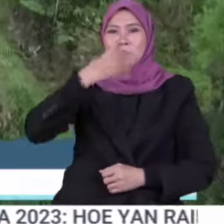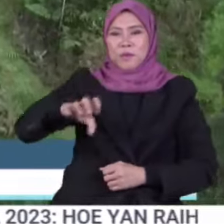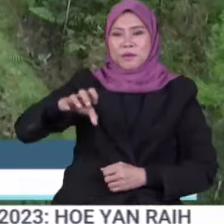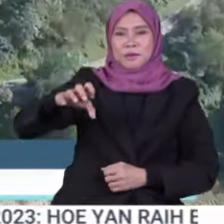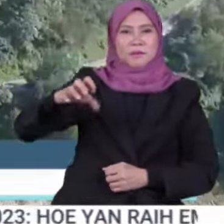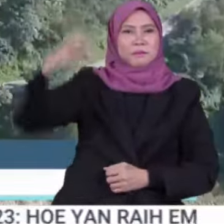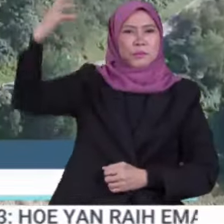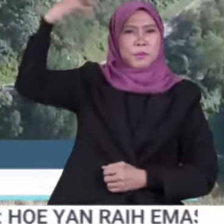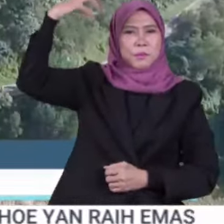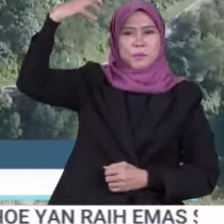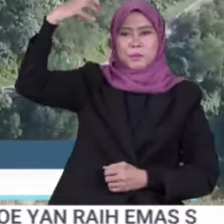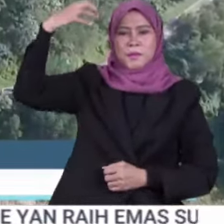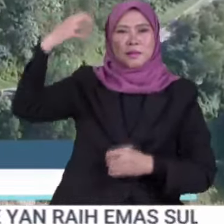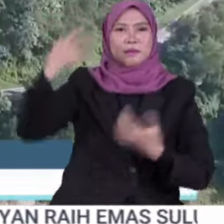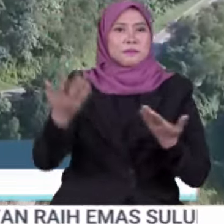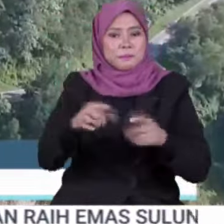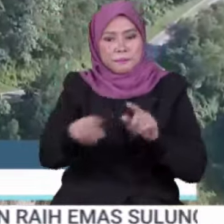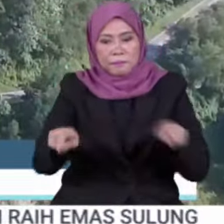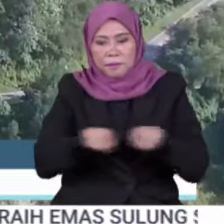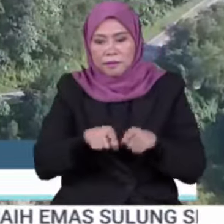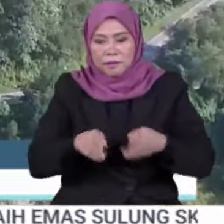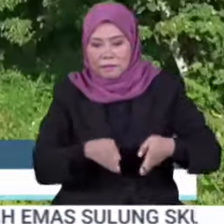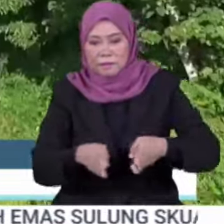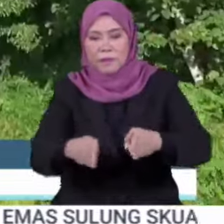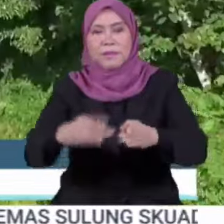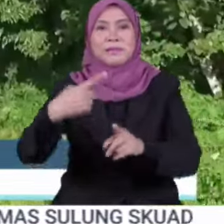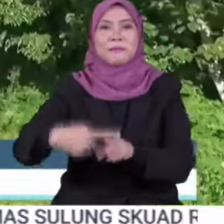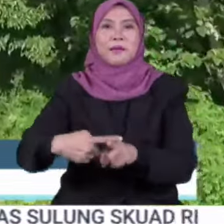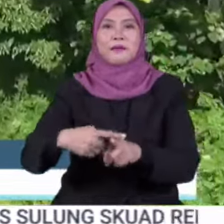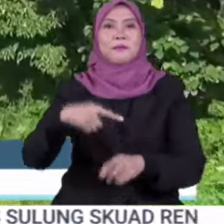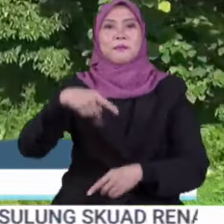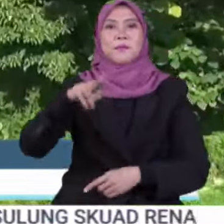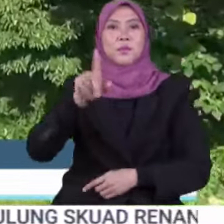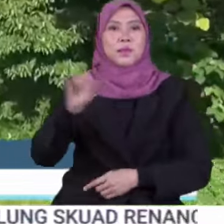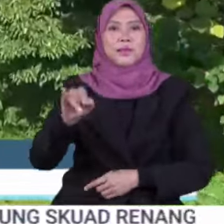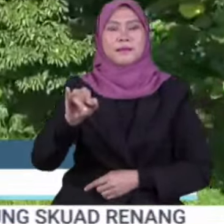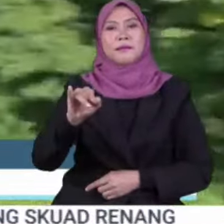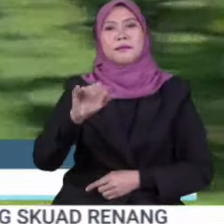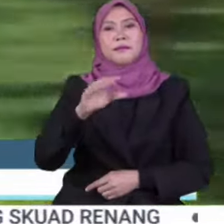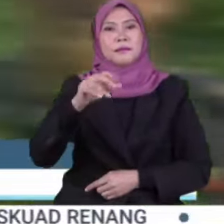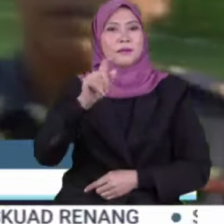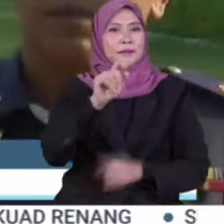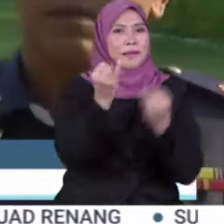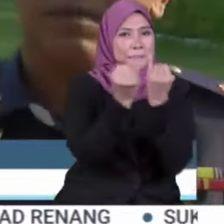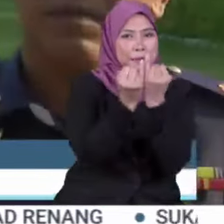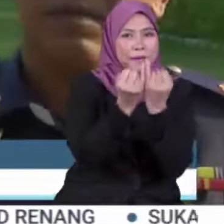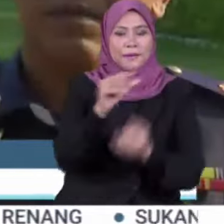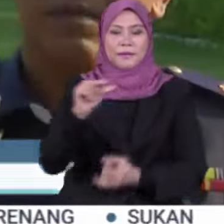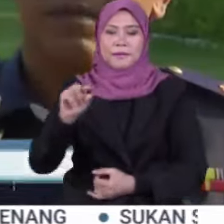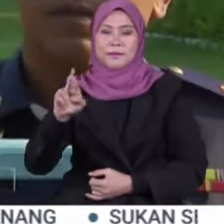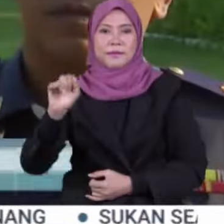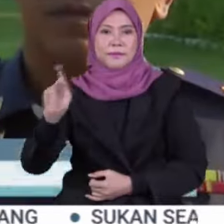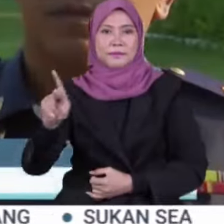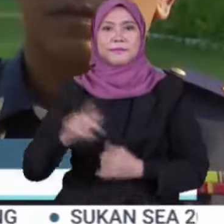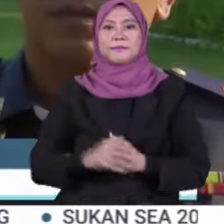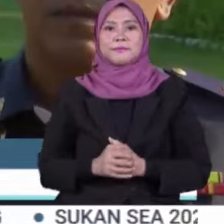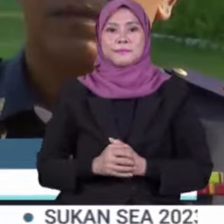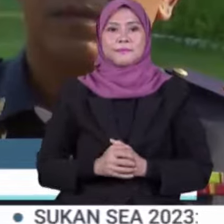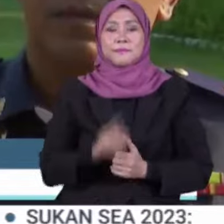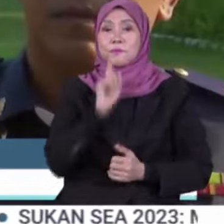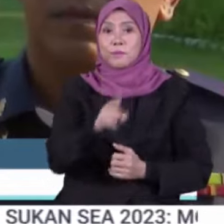berisiko dikenal pasti antaranya laluan simpang pulai Cameron Highlands, Taiping dan Greek. Jadi walaupun kita memberikan perhatian